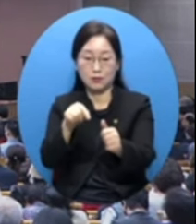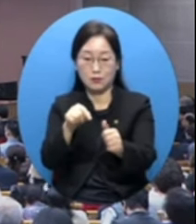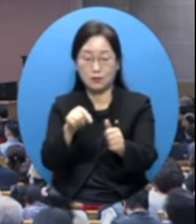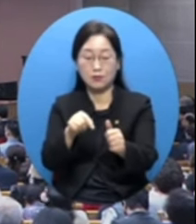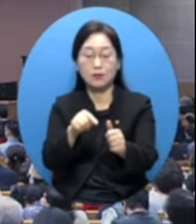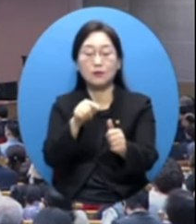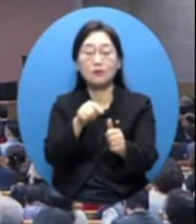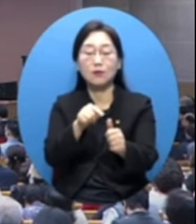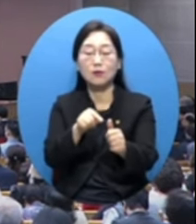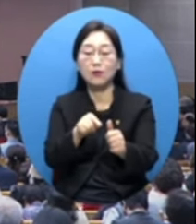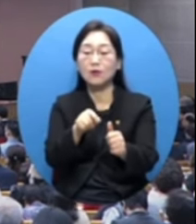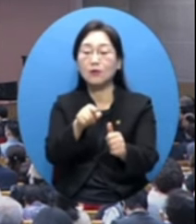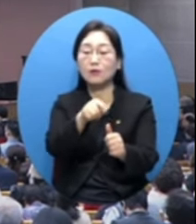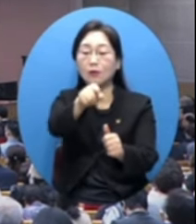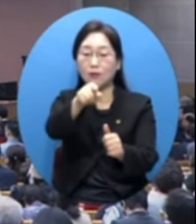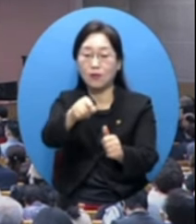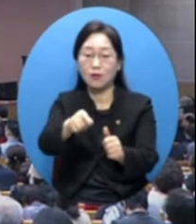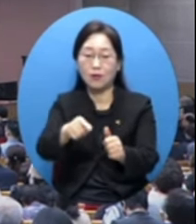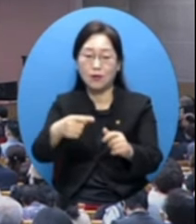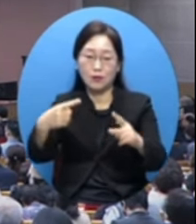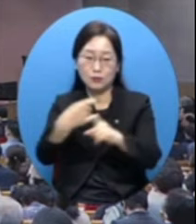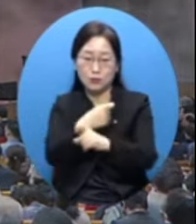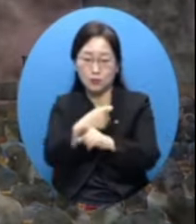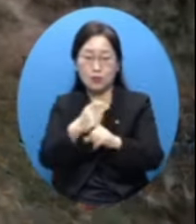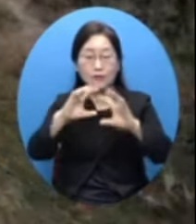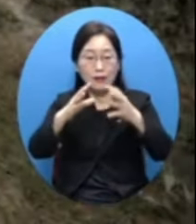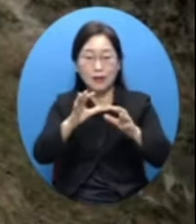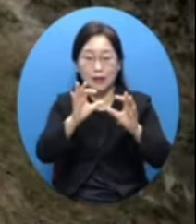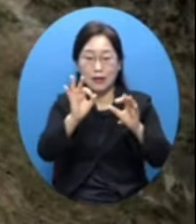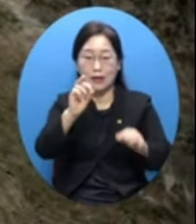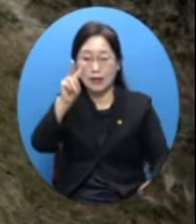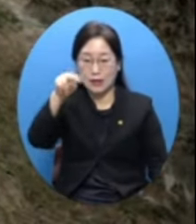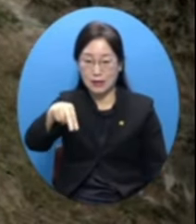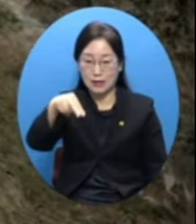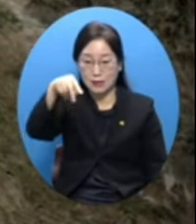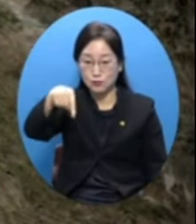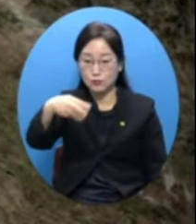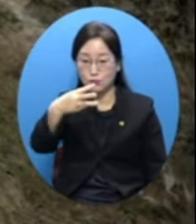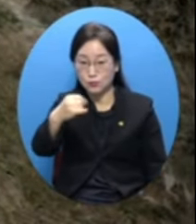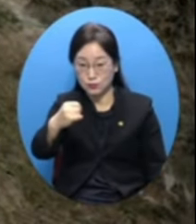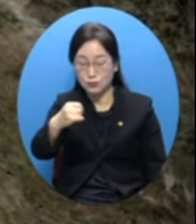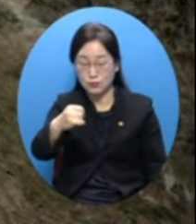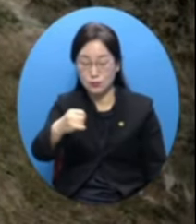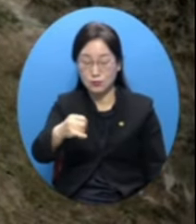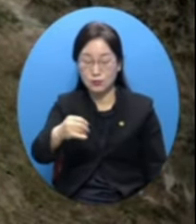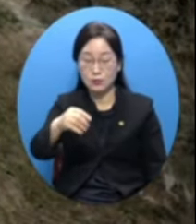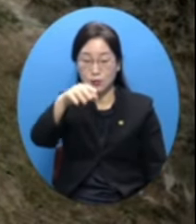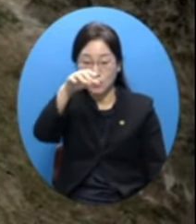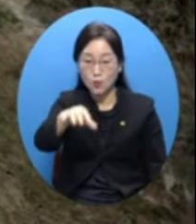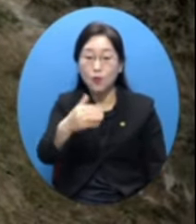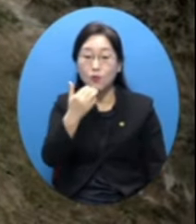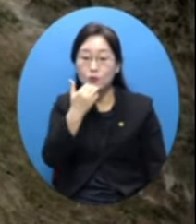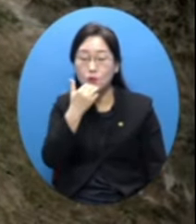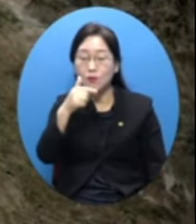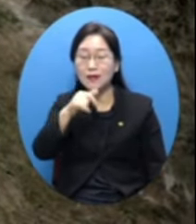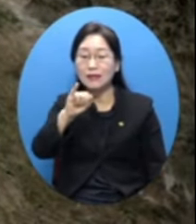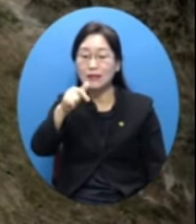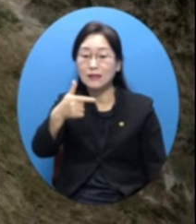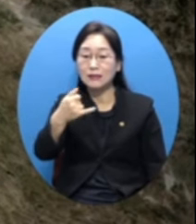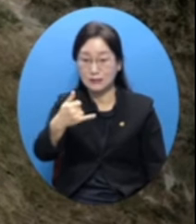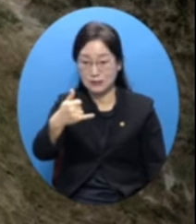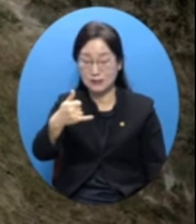적국 아수르의 수도인 니느웨에 가서 복음을 전하라 말씀하셨습니다.